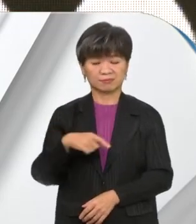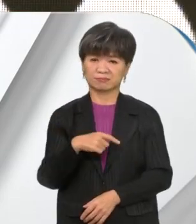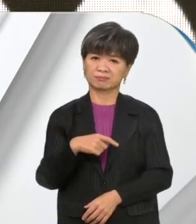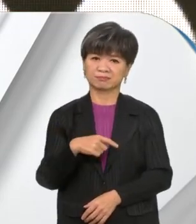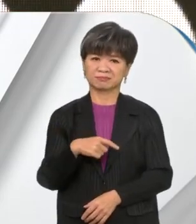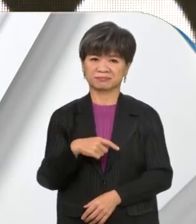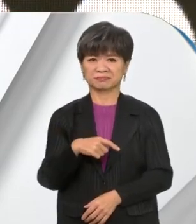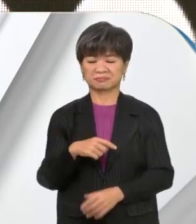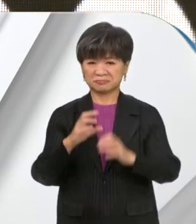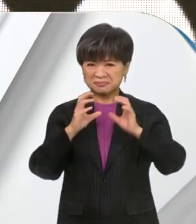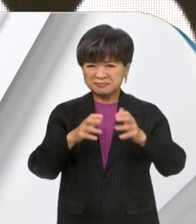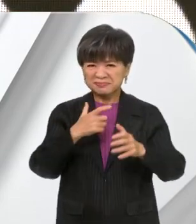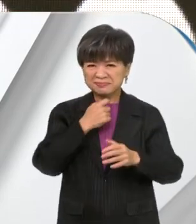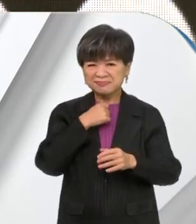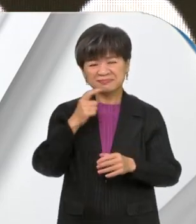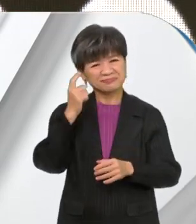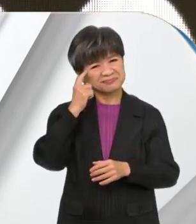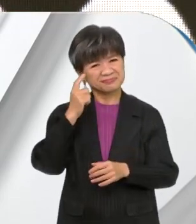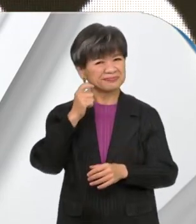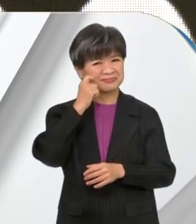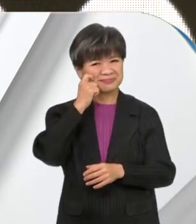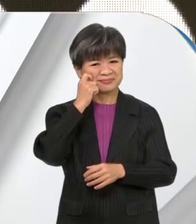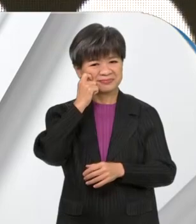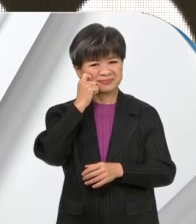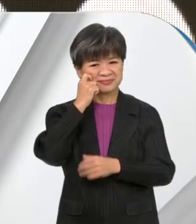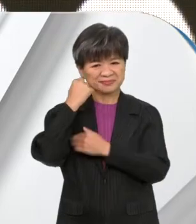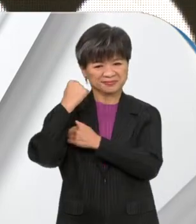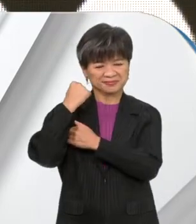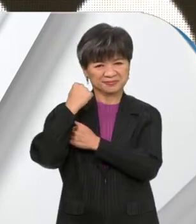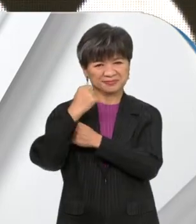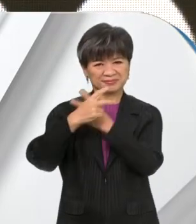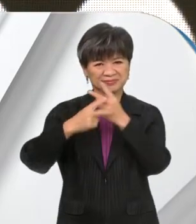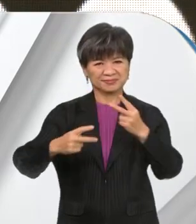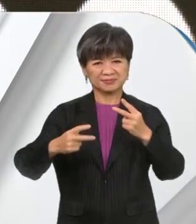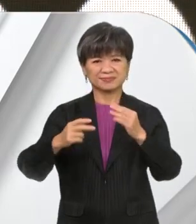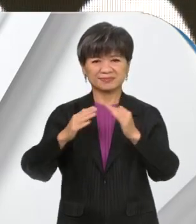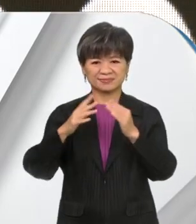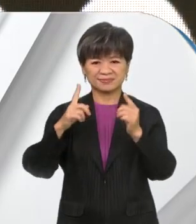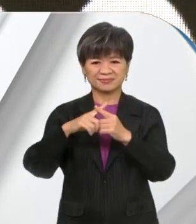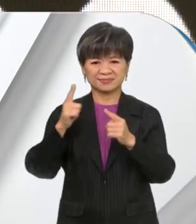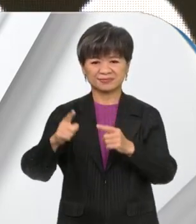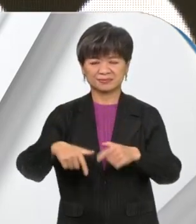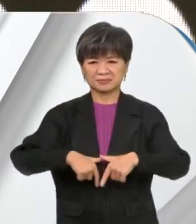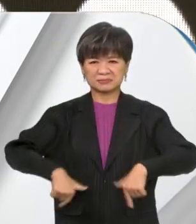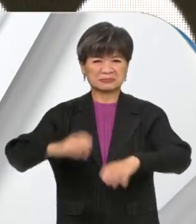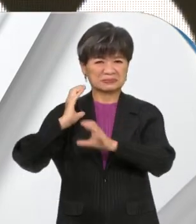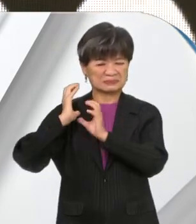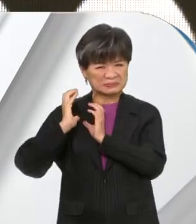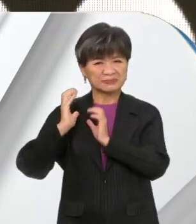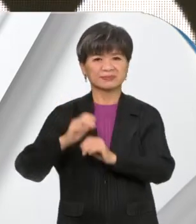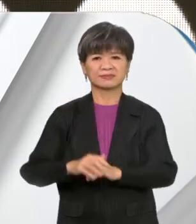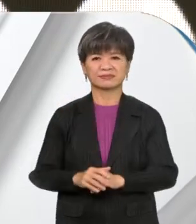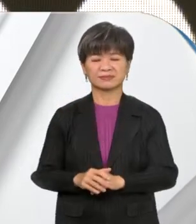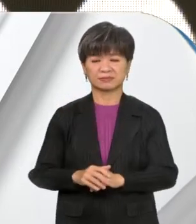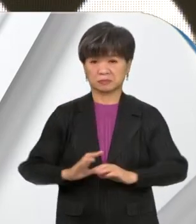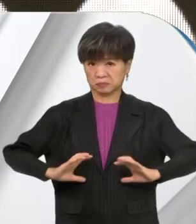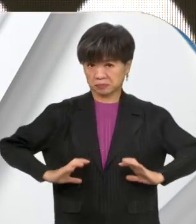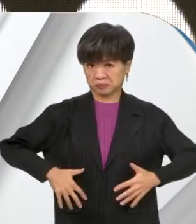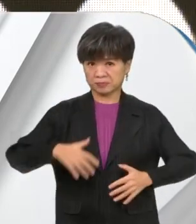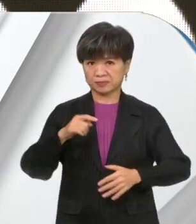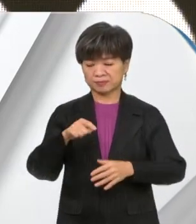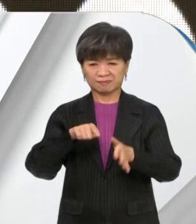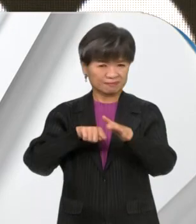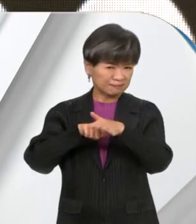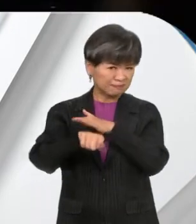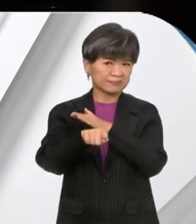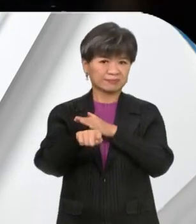看不好的情况下，凭着客家人的刚毅就一胆闯的精神，